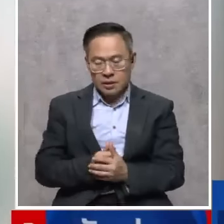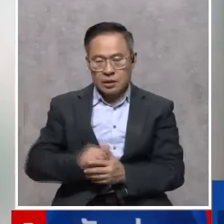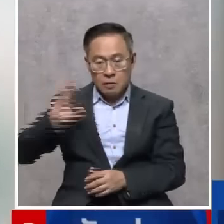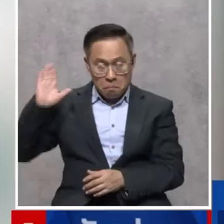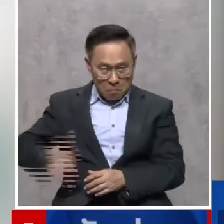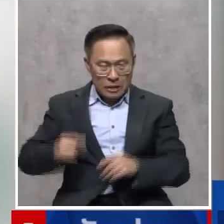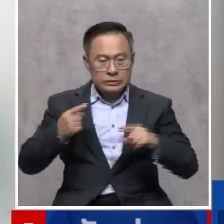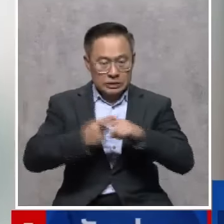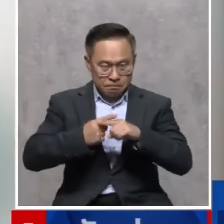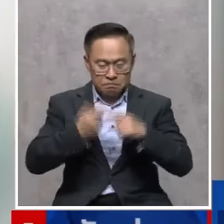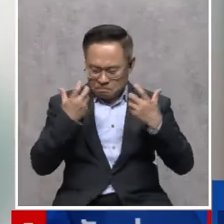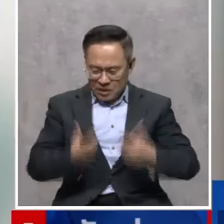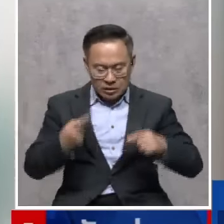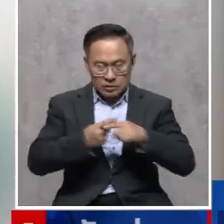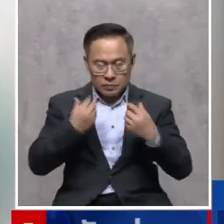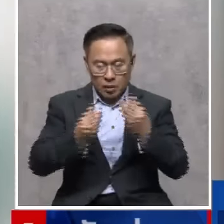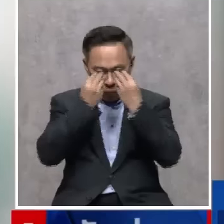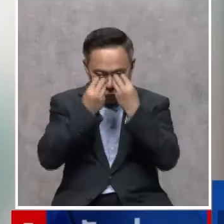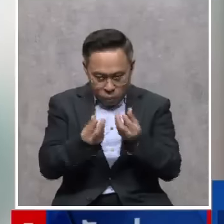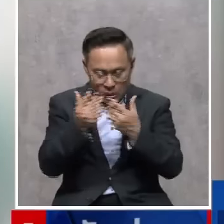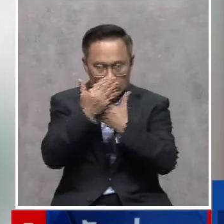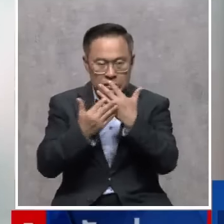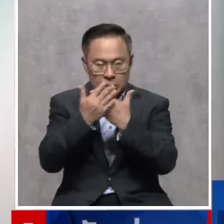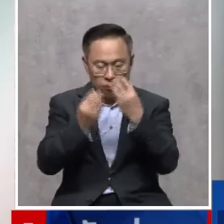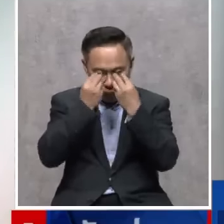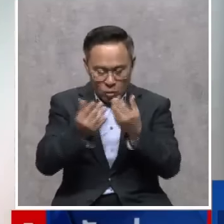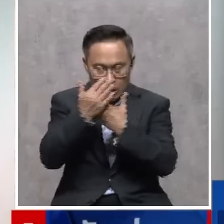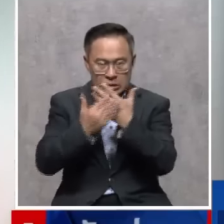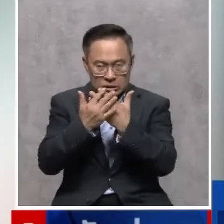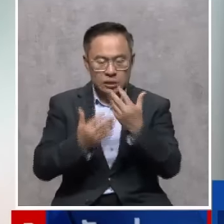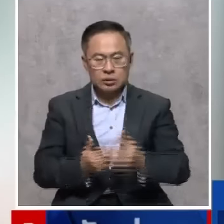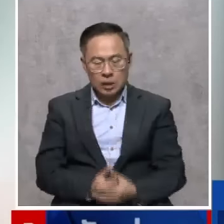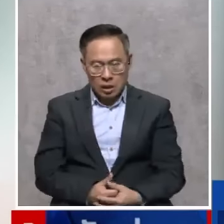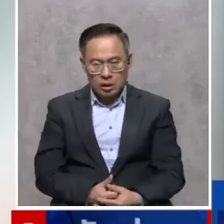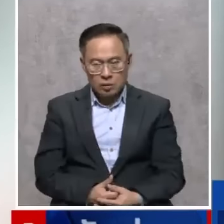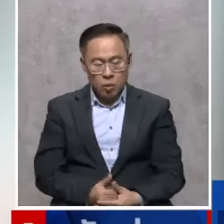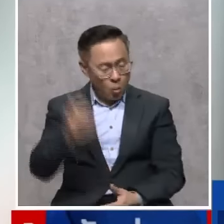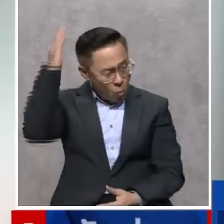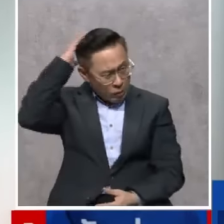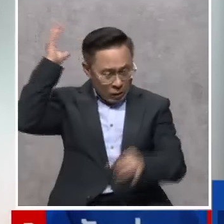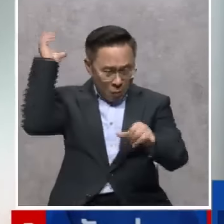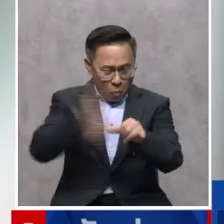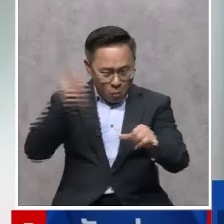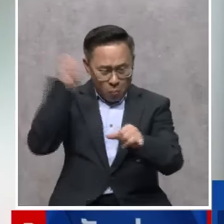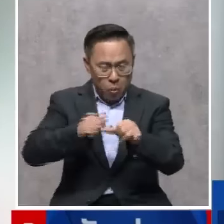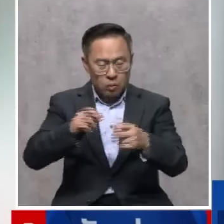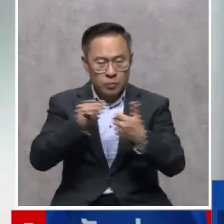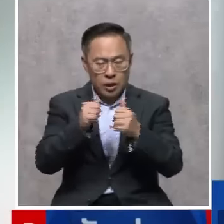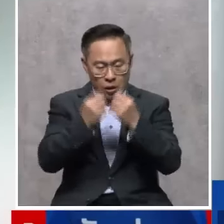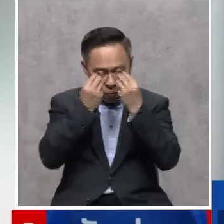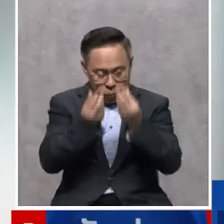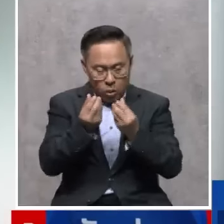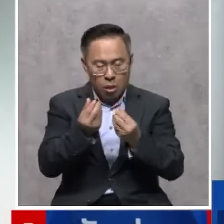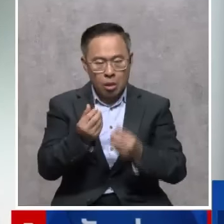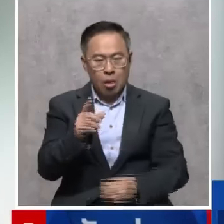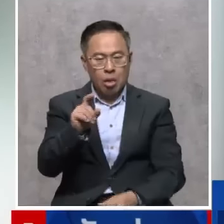าดเจ็บสาหัสอย่างที่บอกค่ะคือดวงตาทั้งสองข้างเนี่ยหลุดออกจากเบ้าแล้วก็ยังมีเลือดข้างในดวงตาทั้งสองข้างด้ว